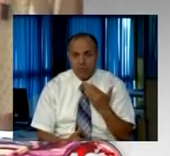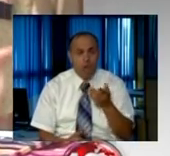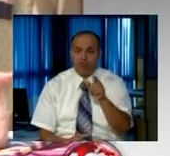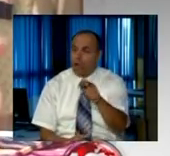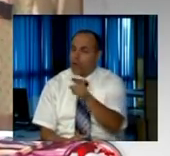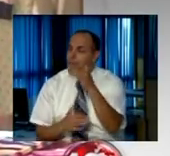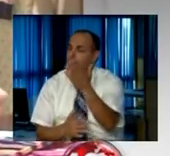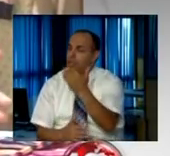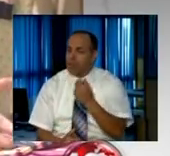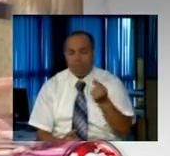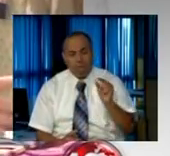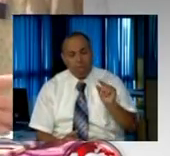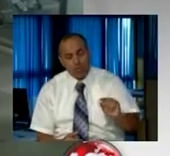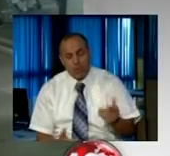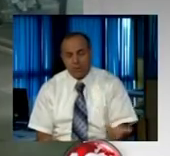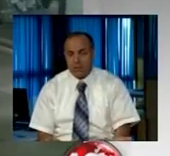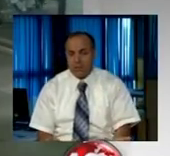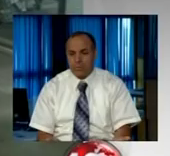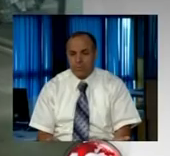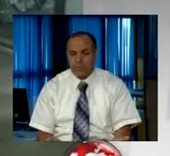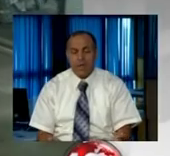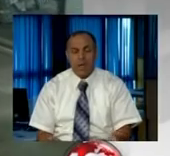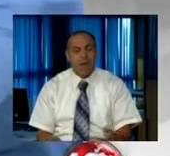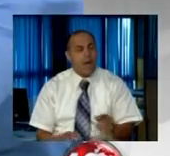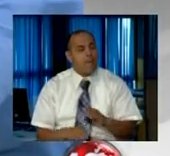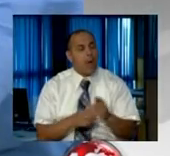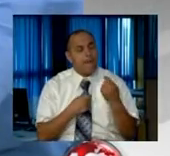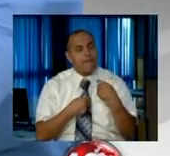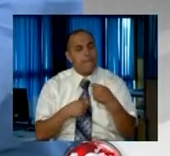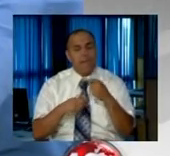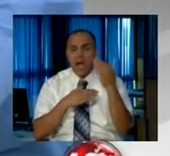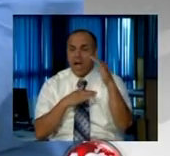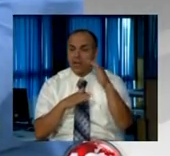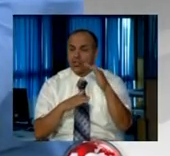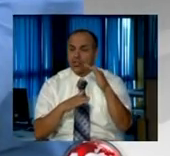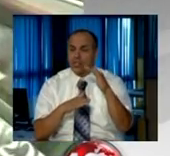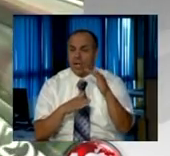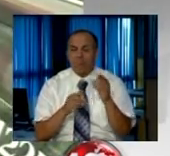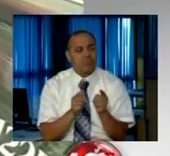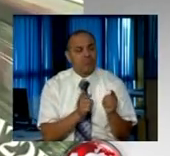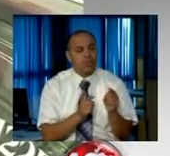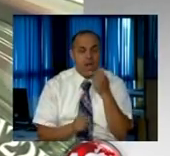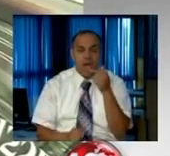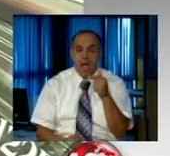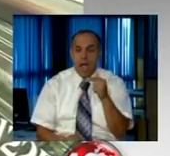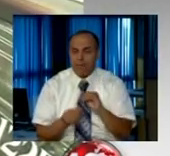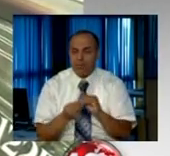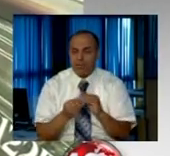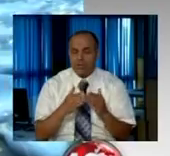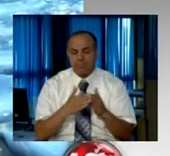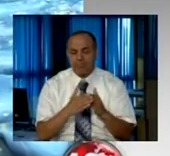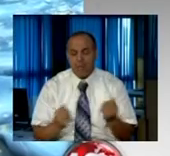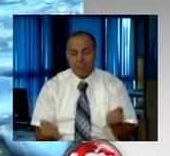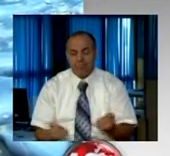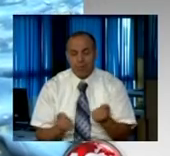جابونا من الخارج هو اخذيناه ما أرخص. بالنسبة إلى التصدير، فإن محدودية الأسواق الخارجية تمثل عائقا أمام نمو هذا